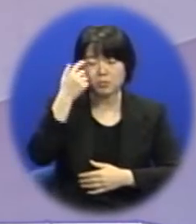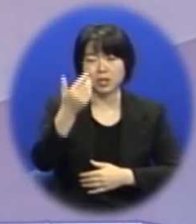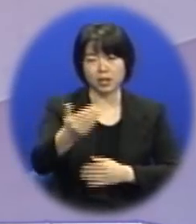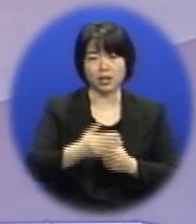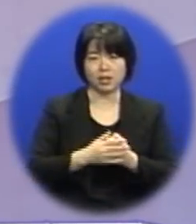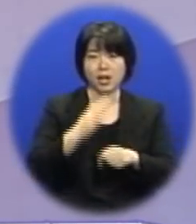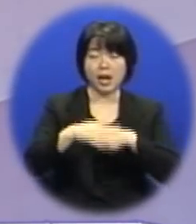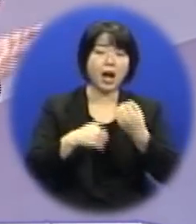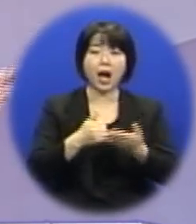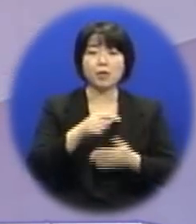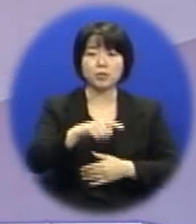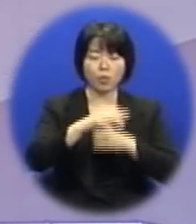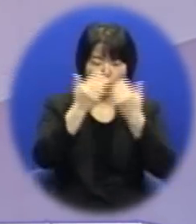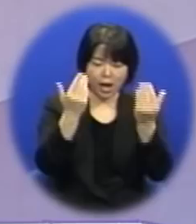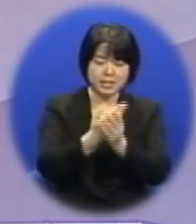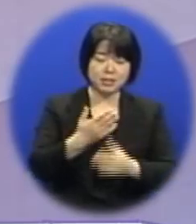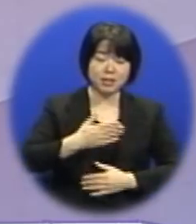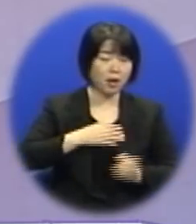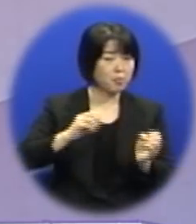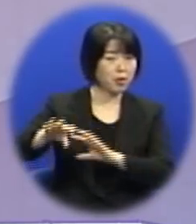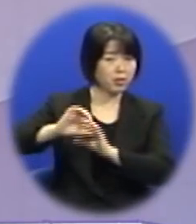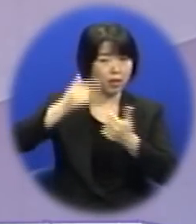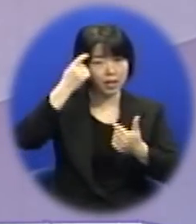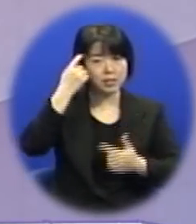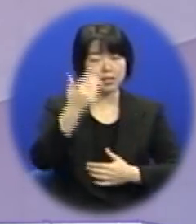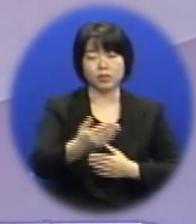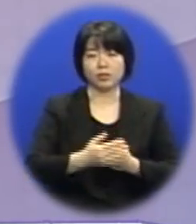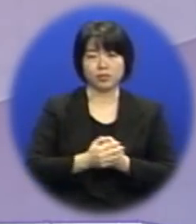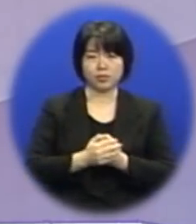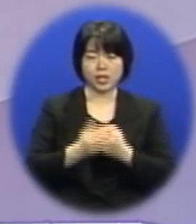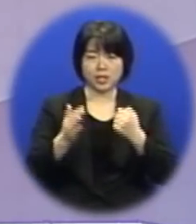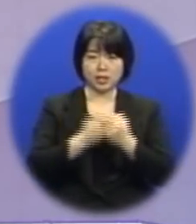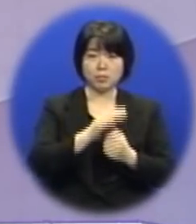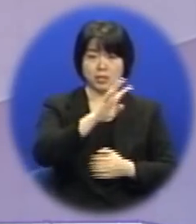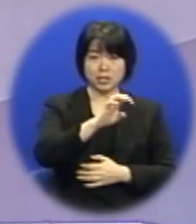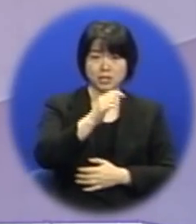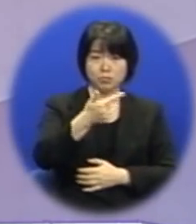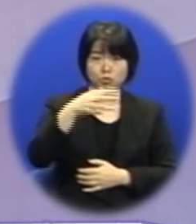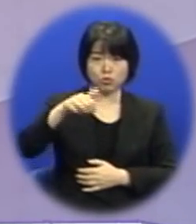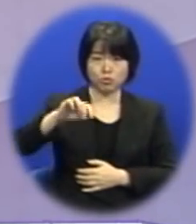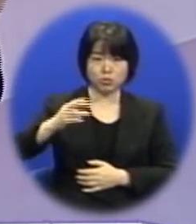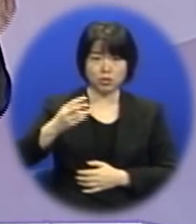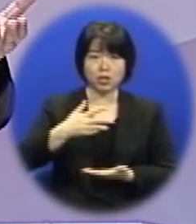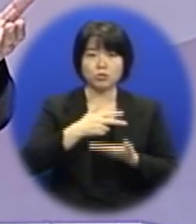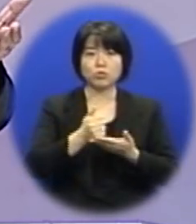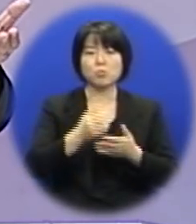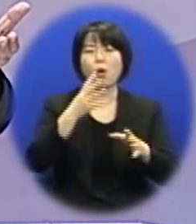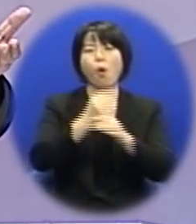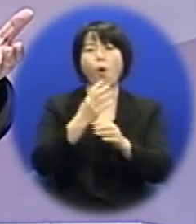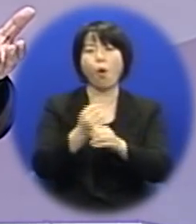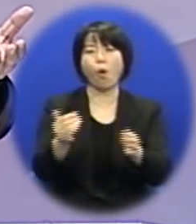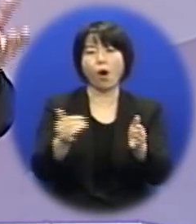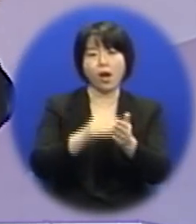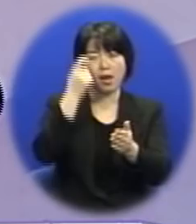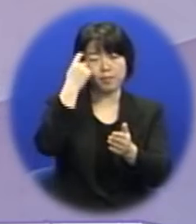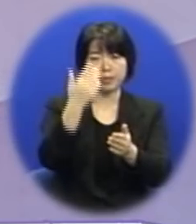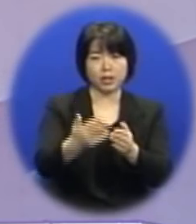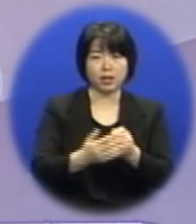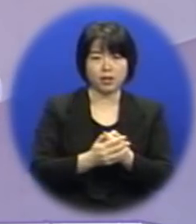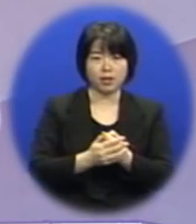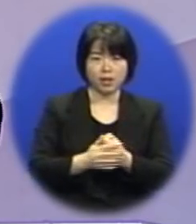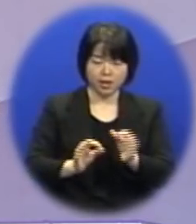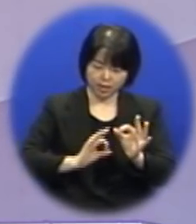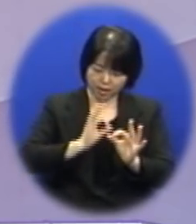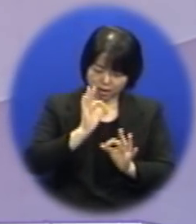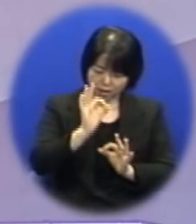하나님 이건 완전히 우리 버리신 거 아닙니까? 그래서 46절에 주님 언제까지입니까? 영영